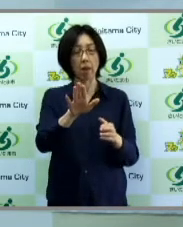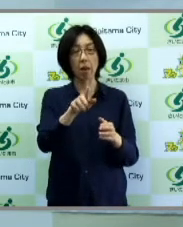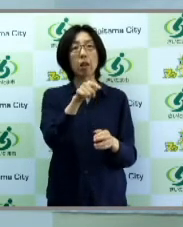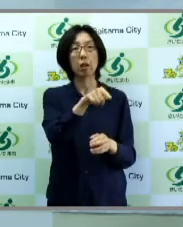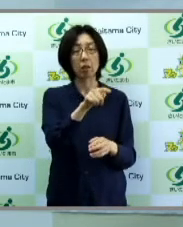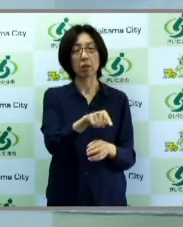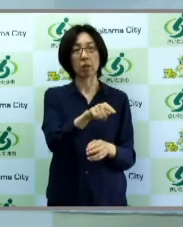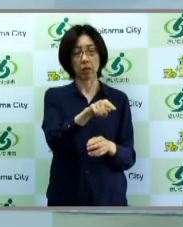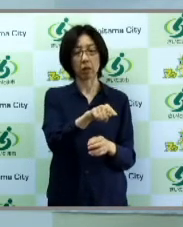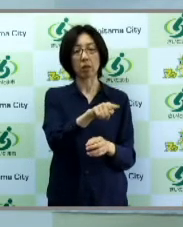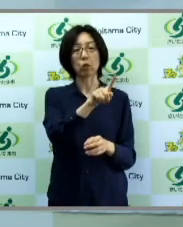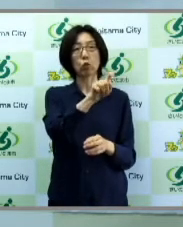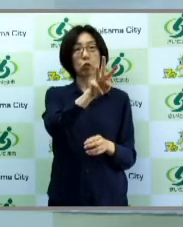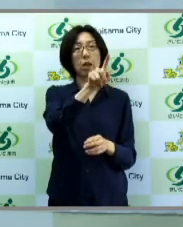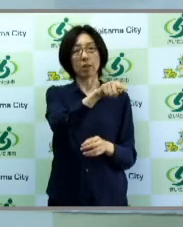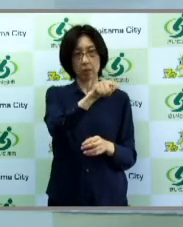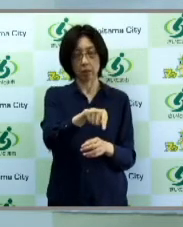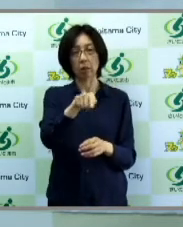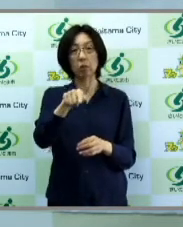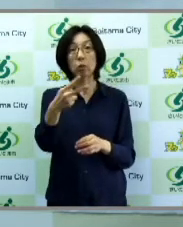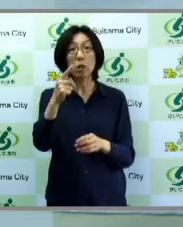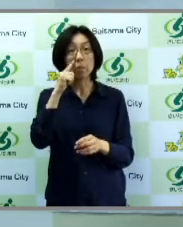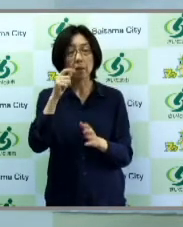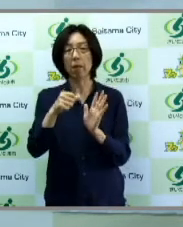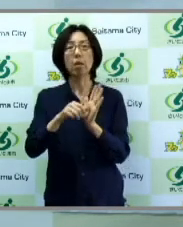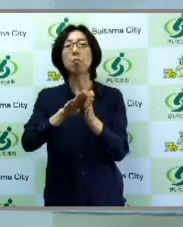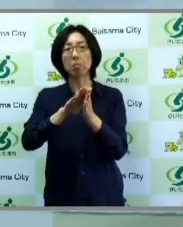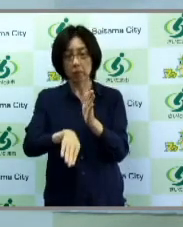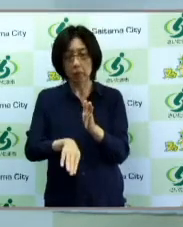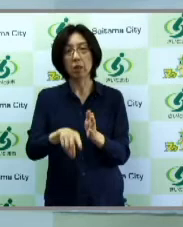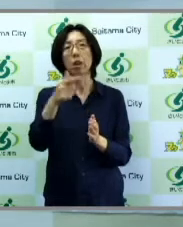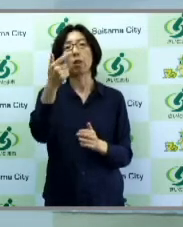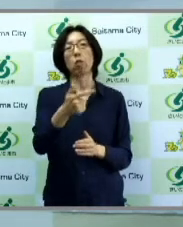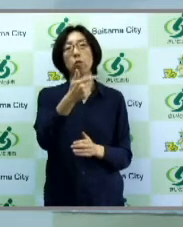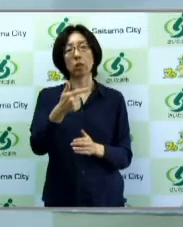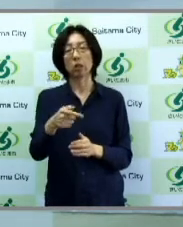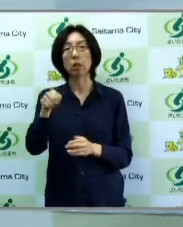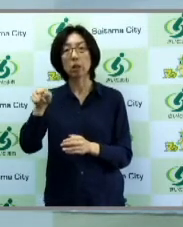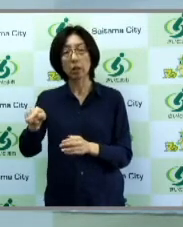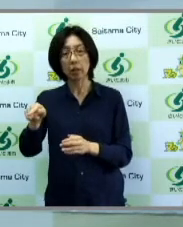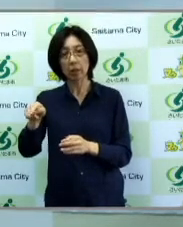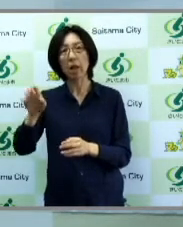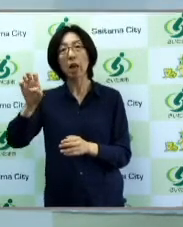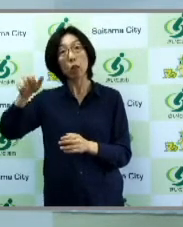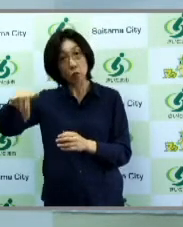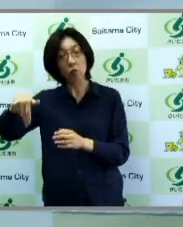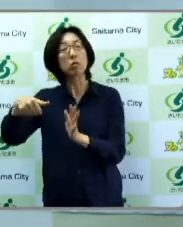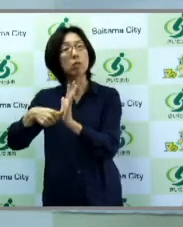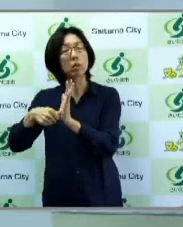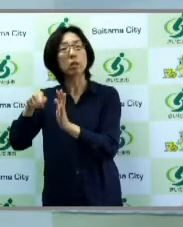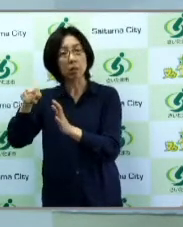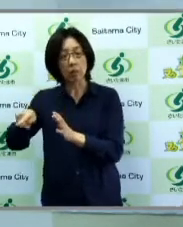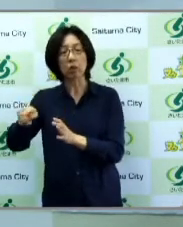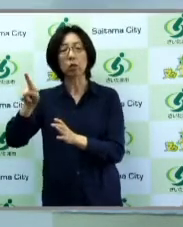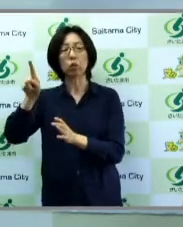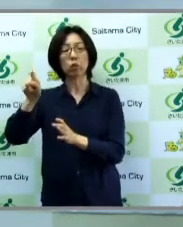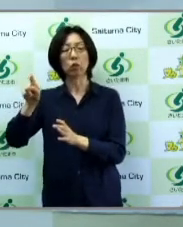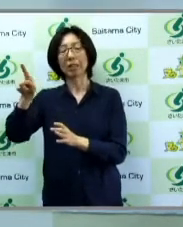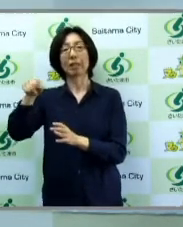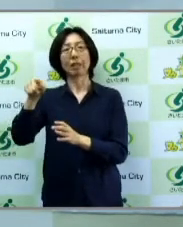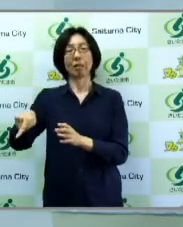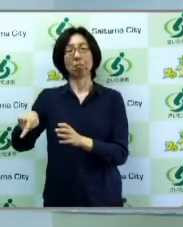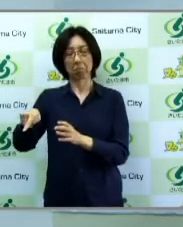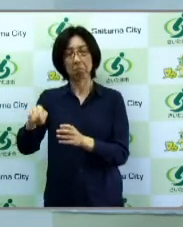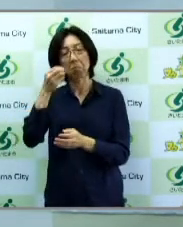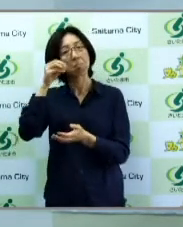では6人、アーバニティクラブ S では11人の陽性が判明しております。またお客